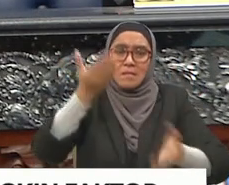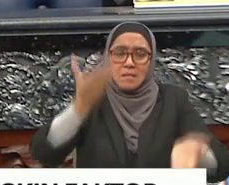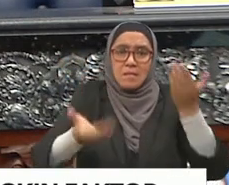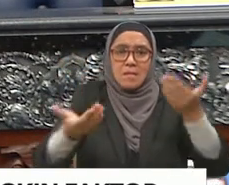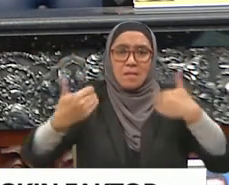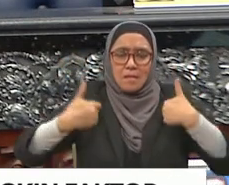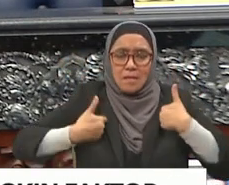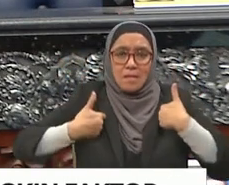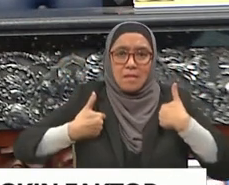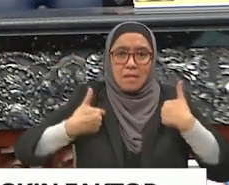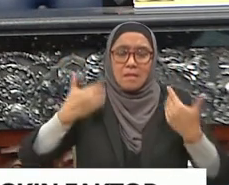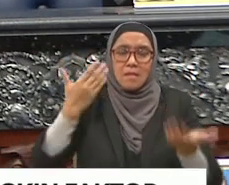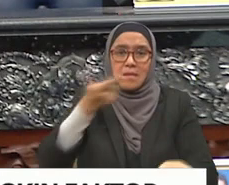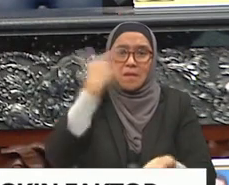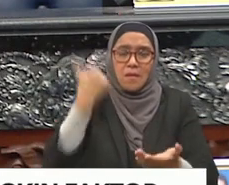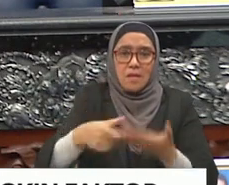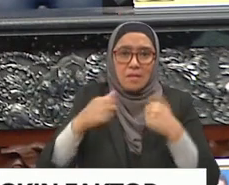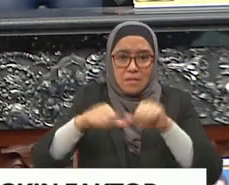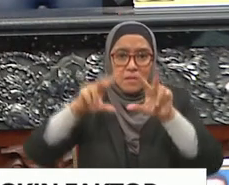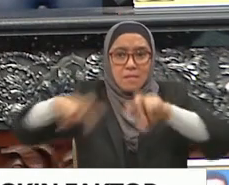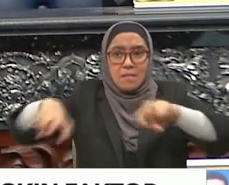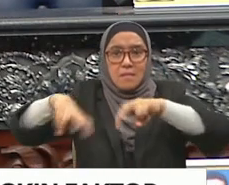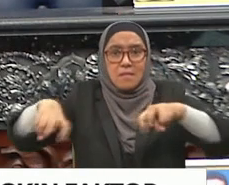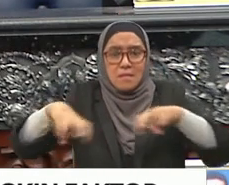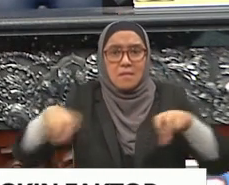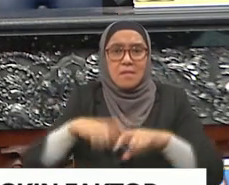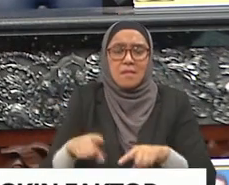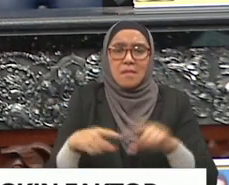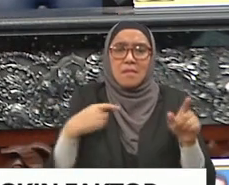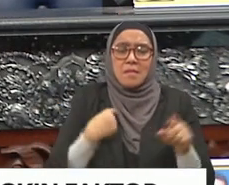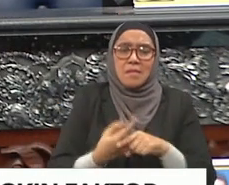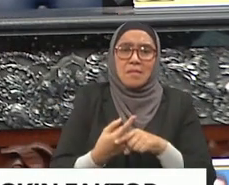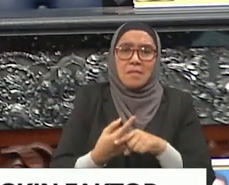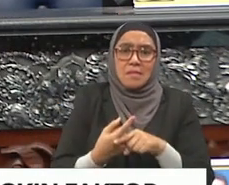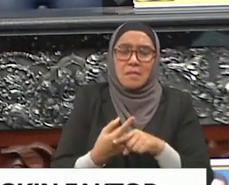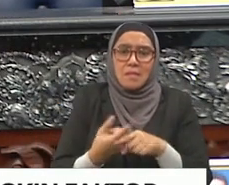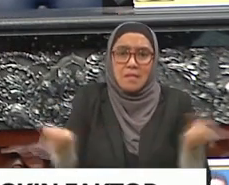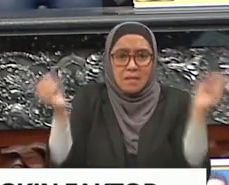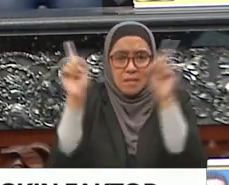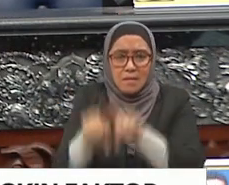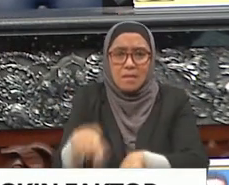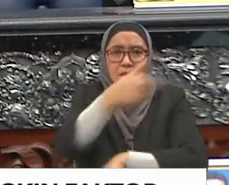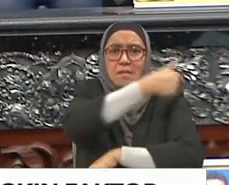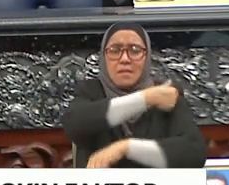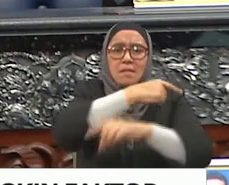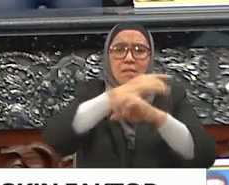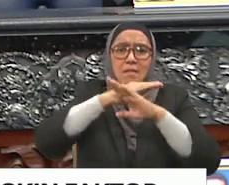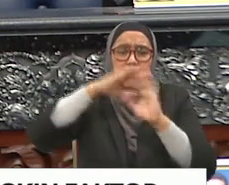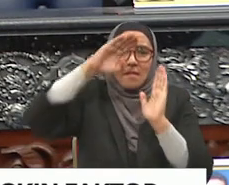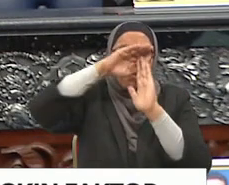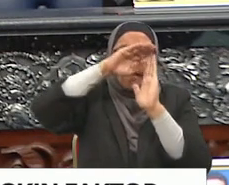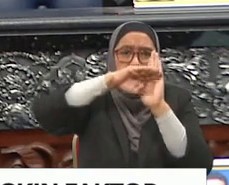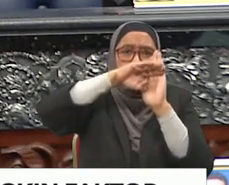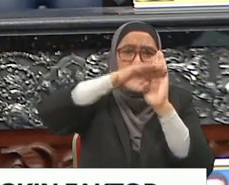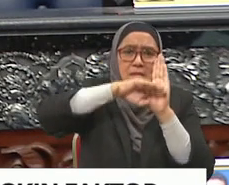kaji waning effect of the vaccination. Maksudnya kesan vaksinasi itu mungkin sudah mula menurun dan perlu